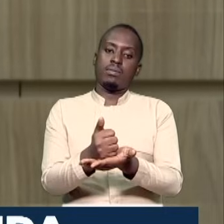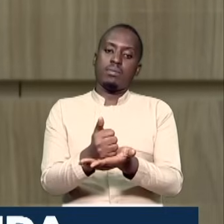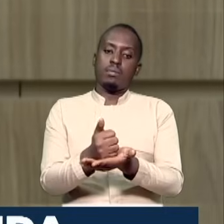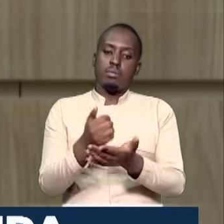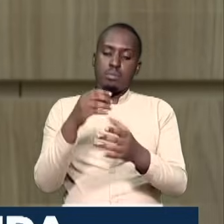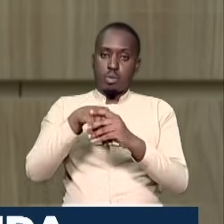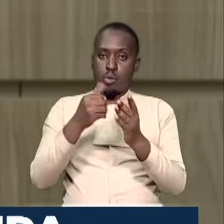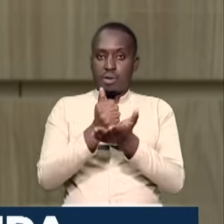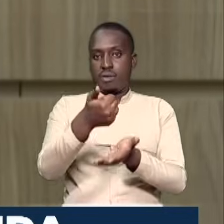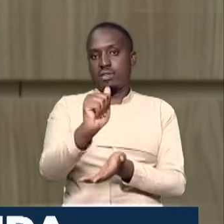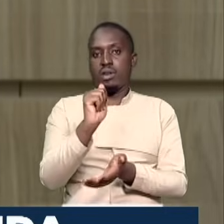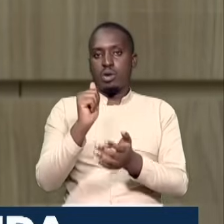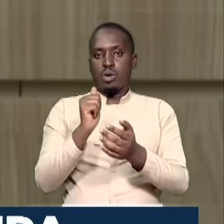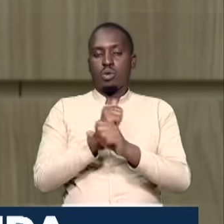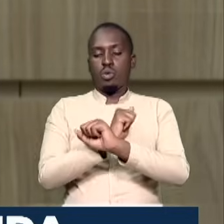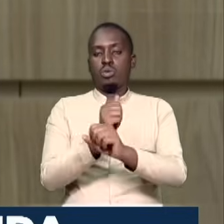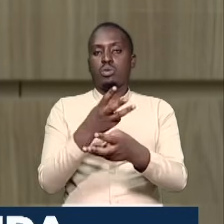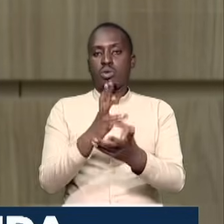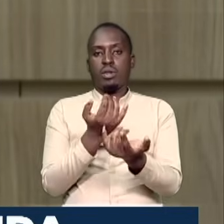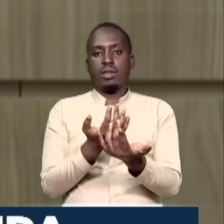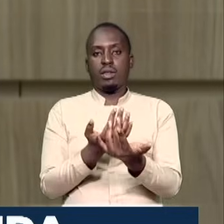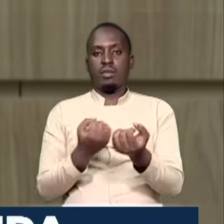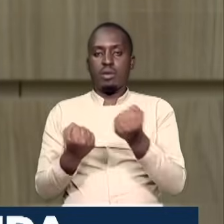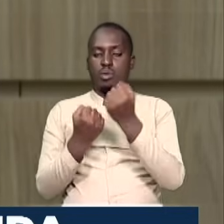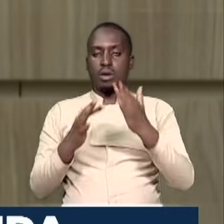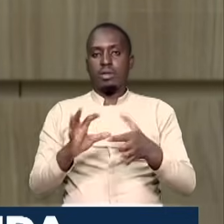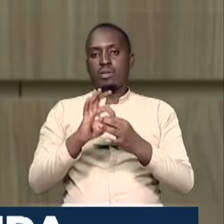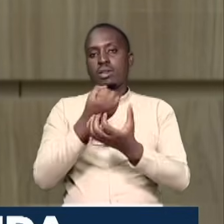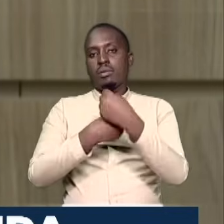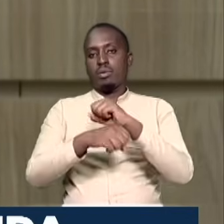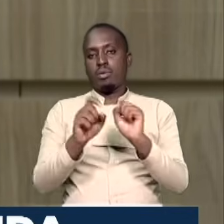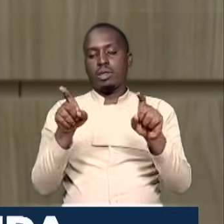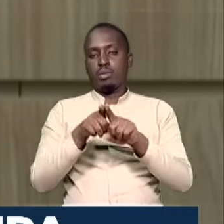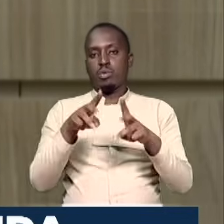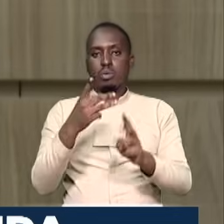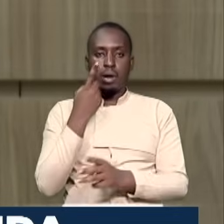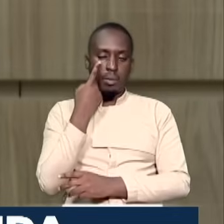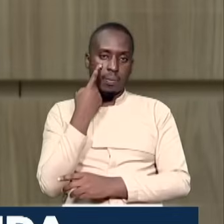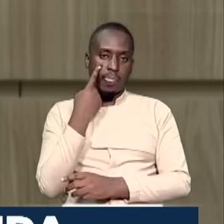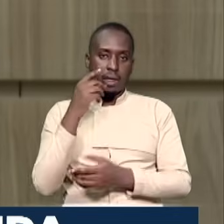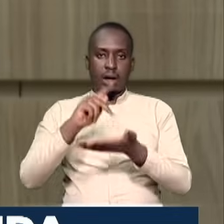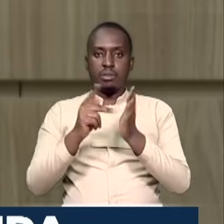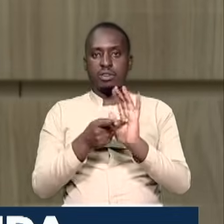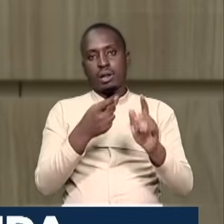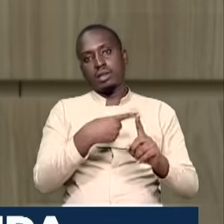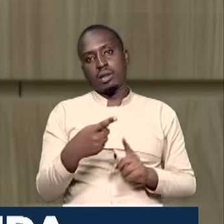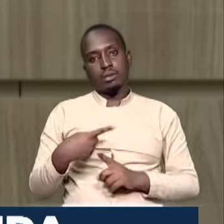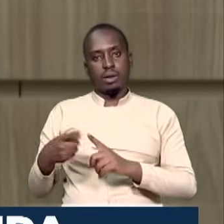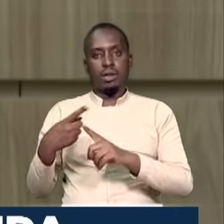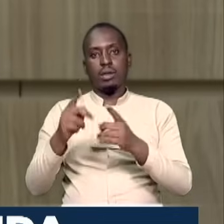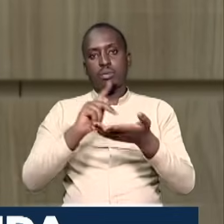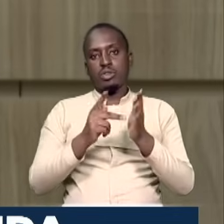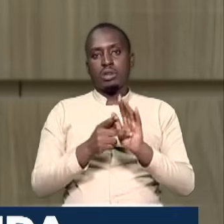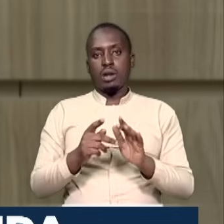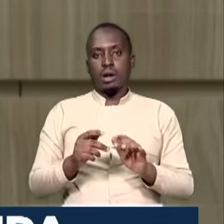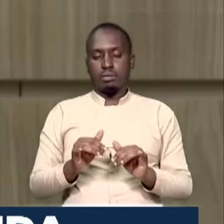kwifasha kurusha uko zaguma gutegereza inkunga z'abafatanyabikorwa ibyo rero nkuko mwagiye mubibona hari imishinga inyuranye hari umushinga wajya